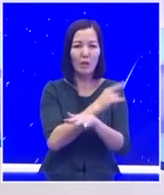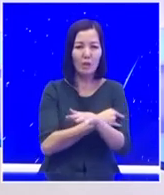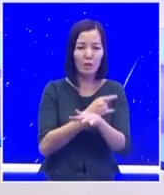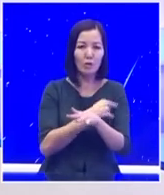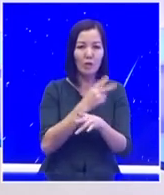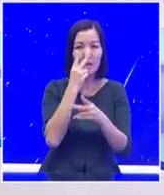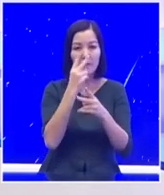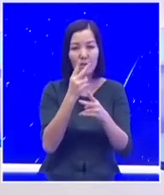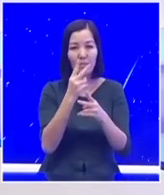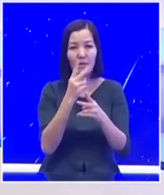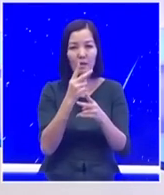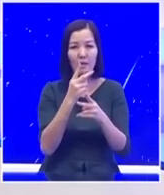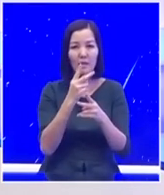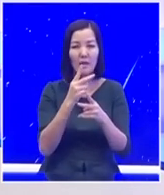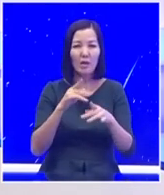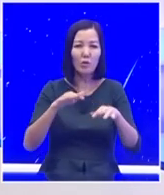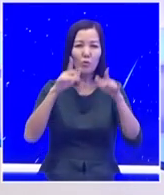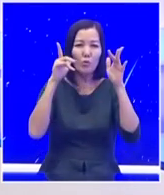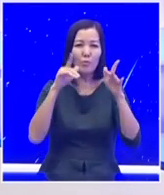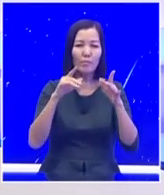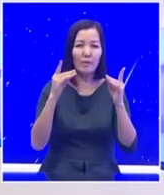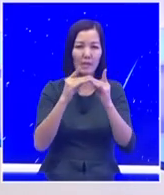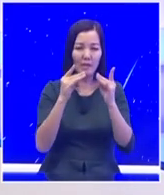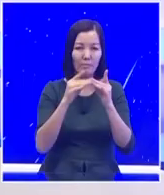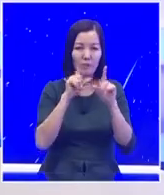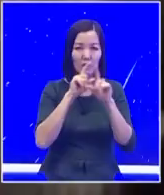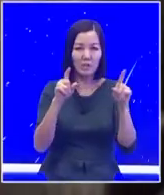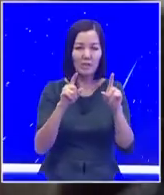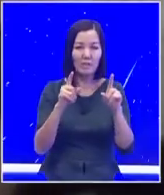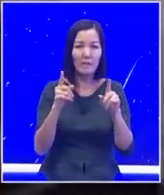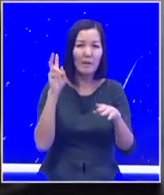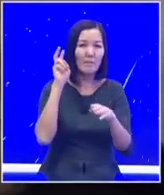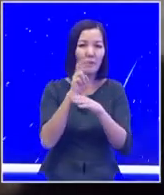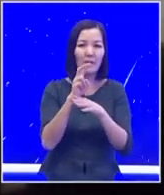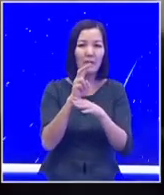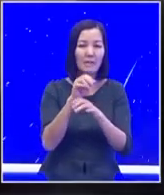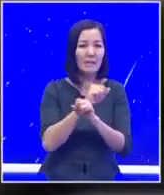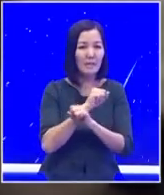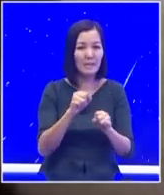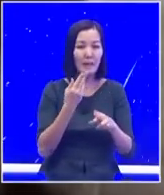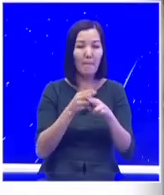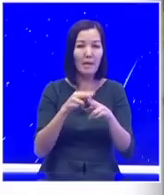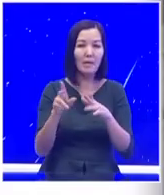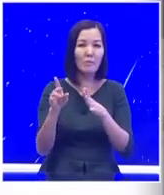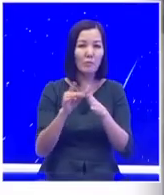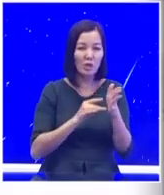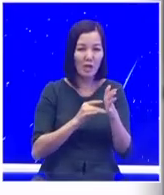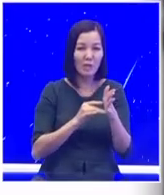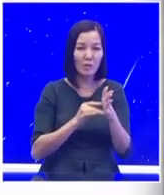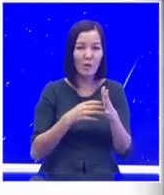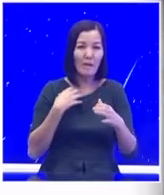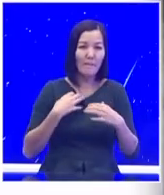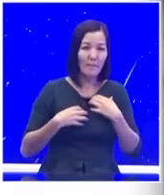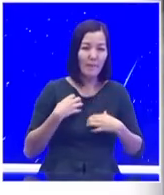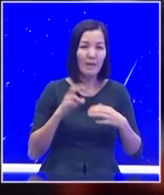он заметил столб густого дыма над общежитием. Ждать приезда пожарных было нельзя, поэтому, забежав в помещение,